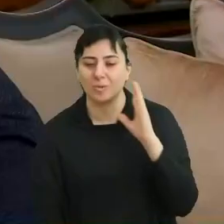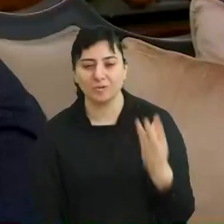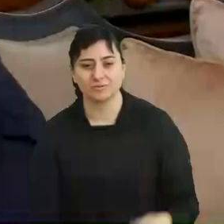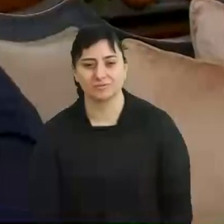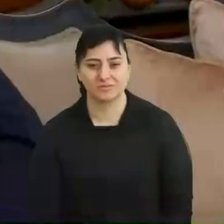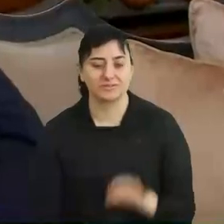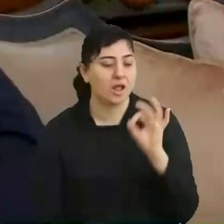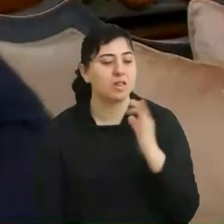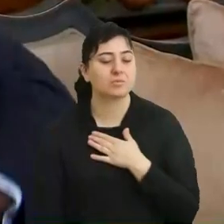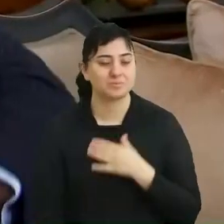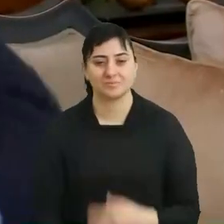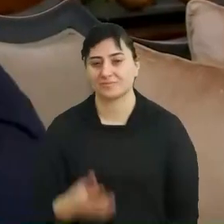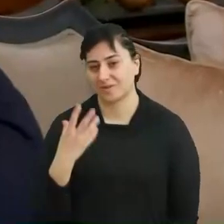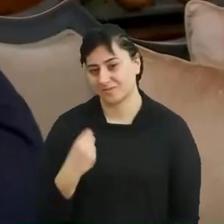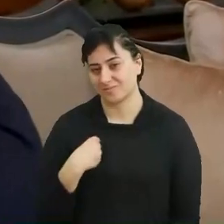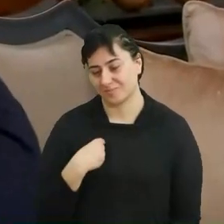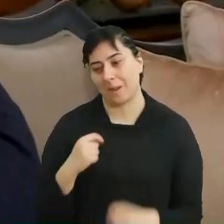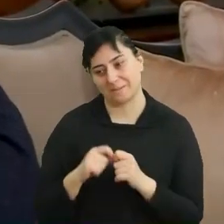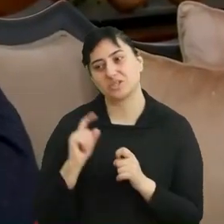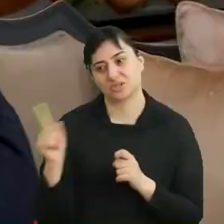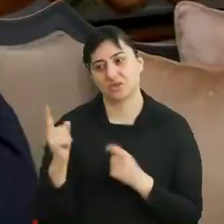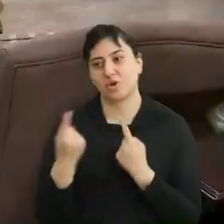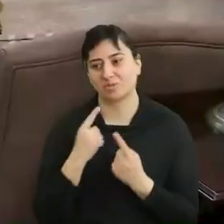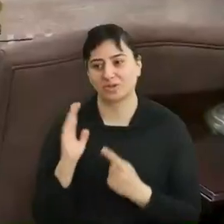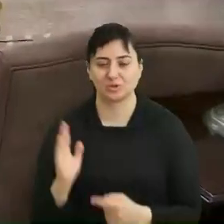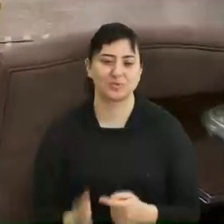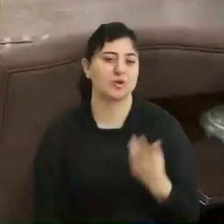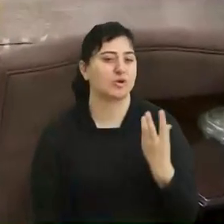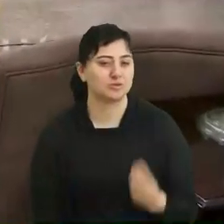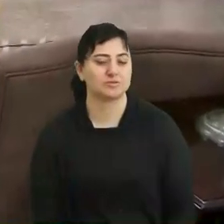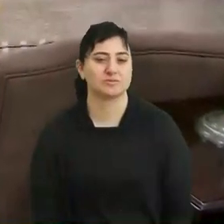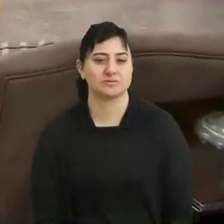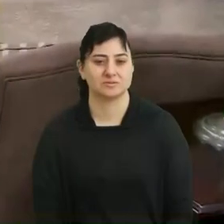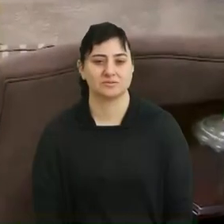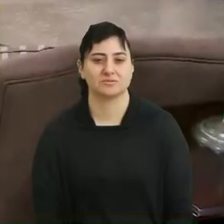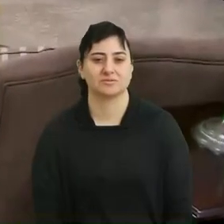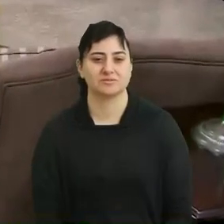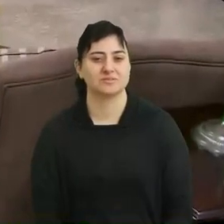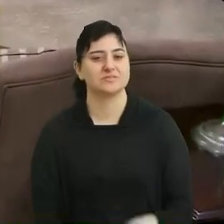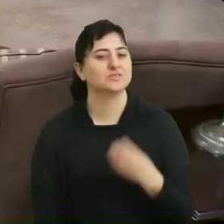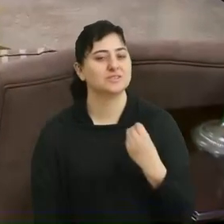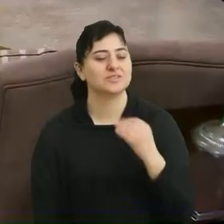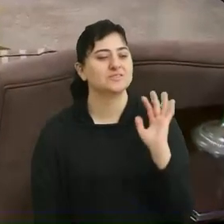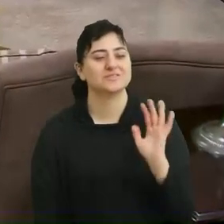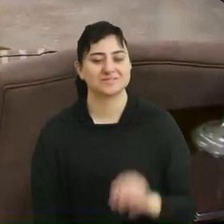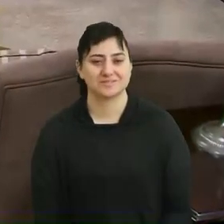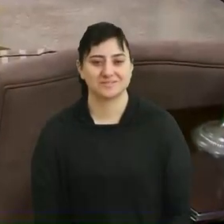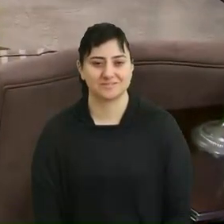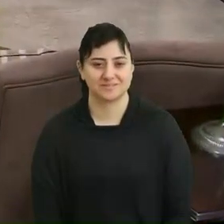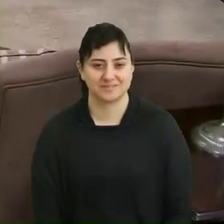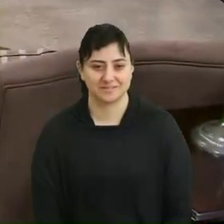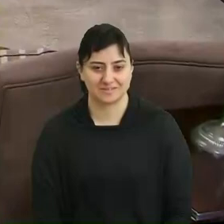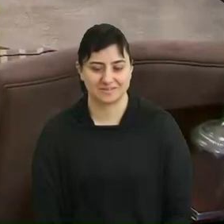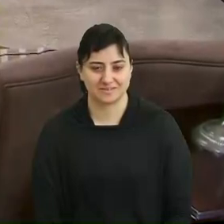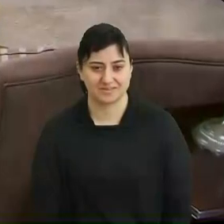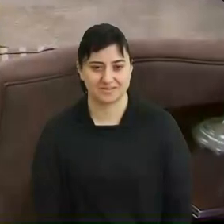Safaldın. Tamam o zaman, ben o zaman Biricik'le konuşmaya gidiyorum. Konuş Safaldın. Koş, canım benim ya. Canım benim. Sarp